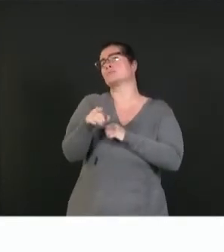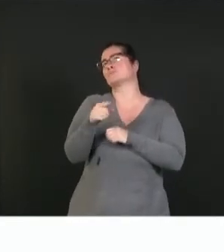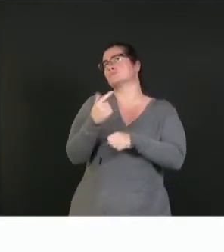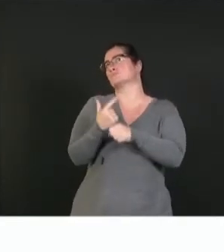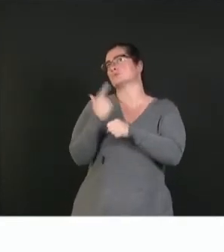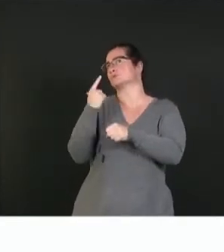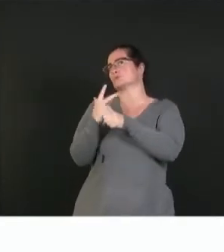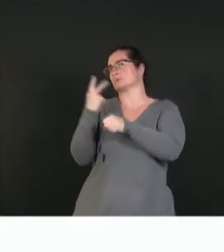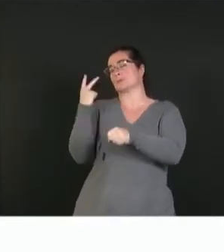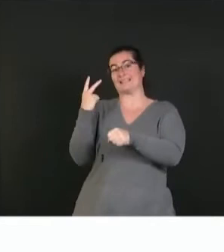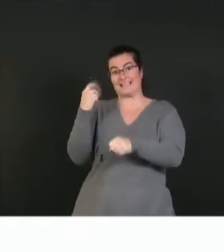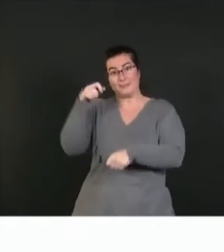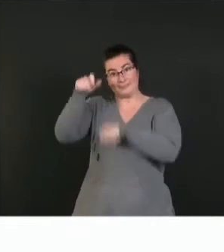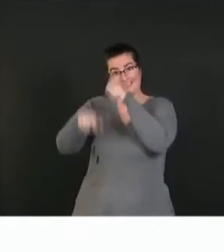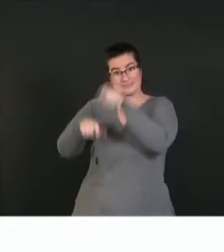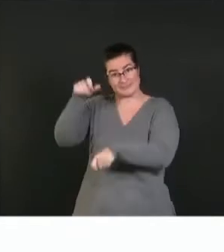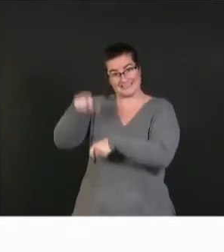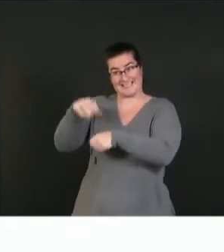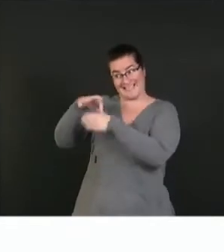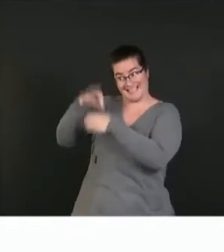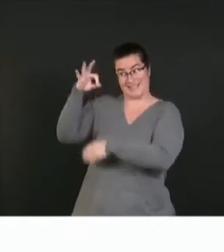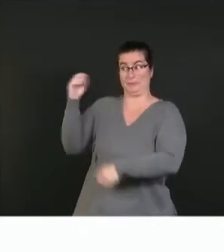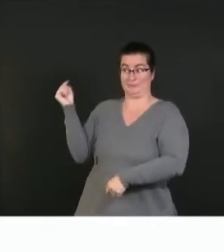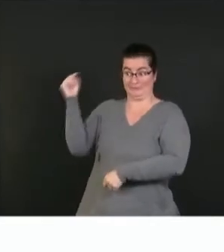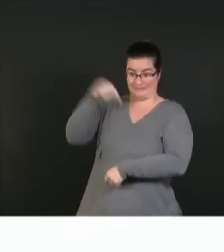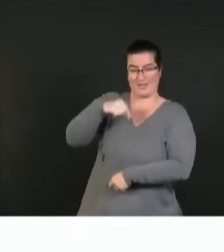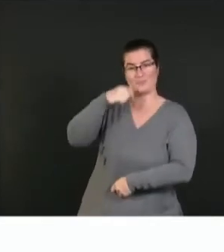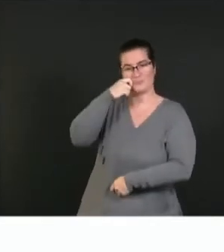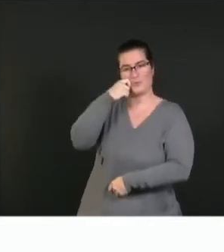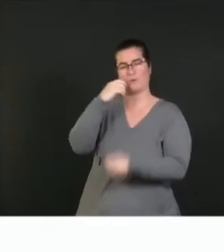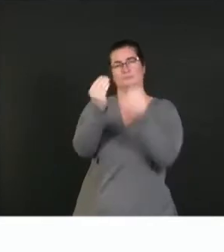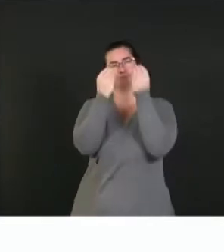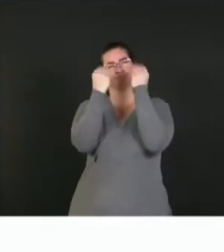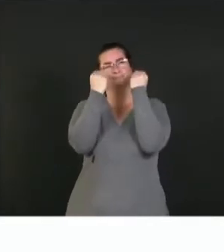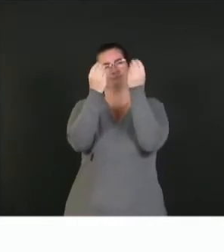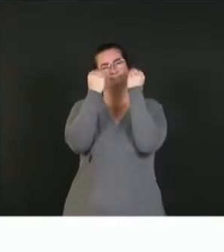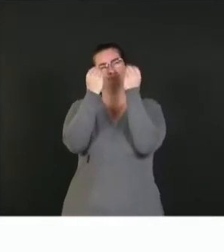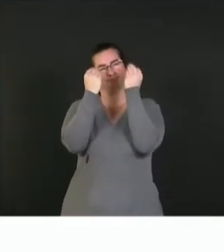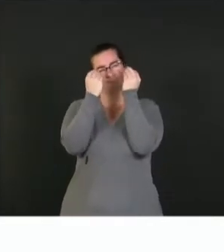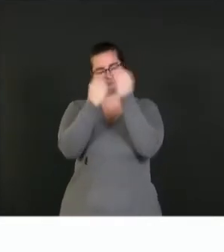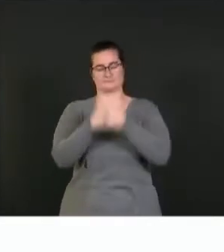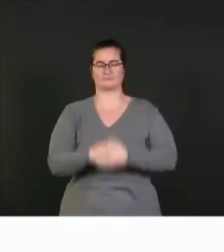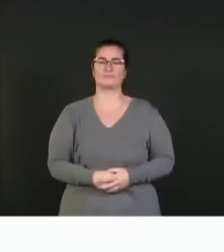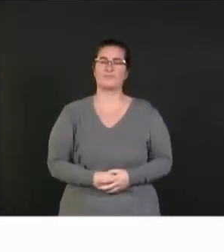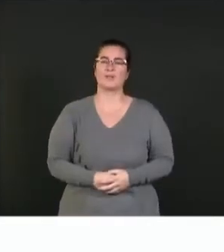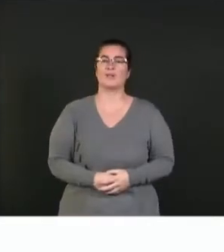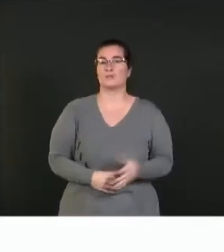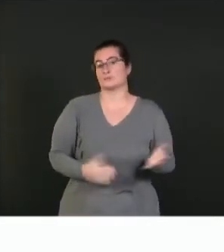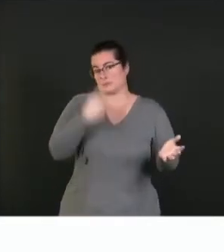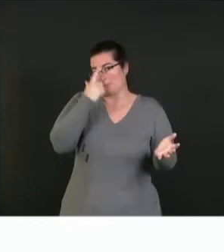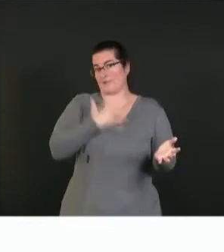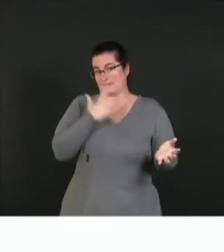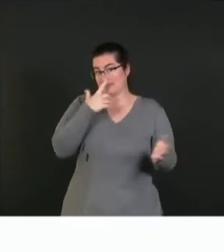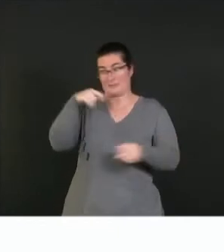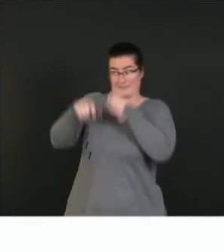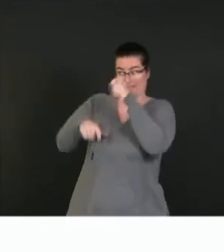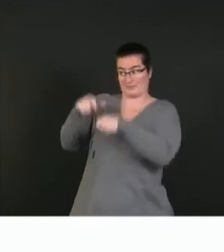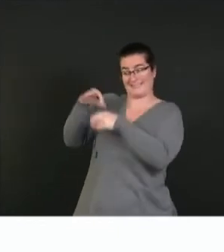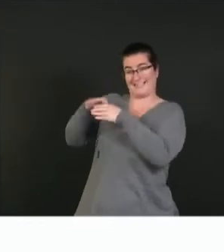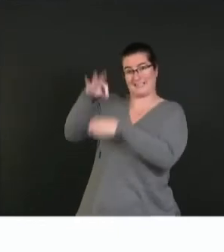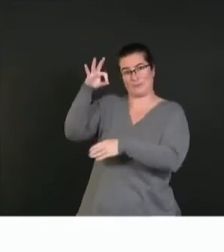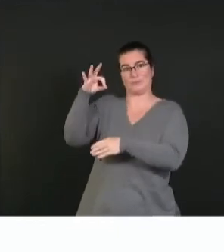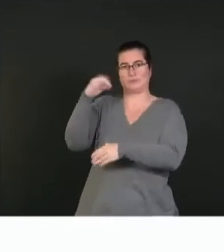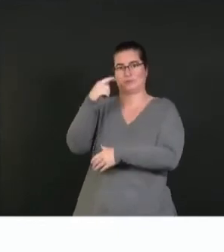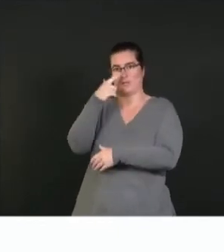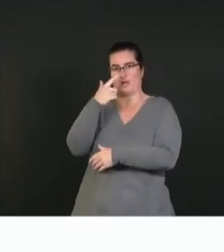plus fréquentées par ces élus. Donc il y a aussi un sentiment positif qui me vient, c'est que des élus sont de plus en plus intéressés par cette question de la